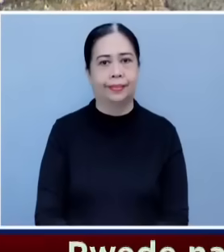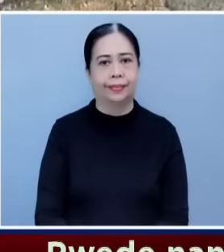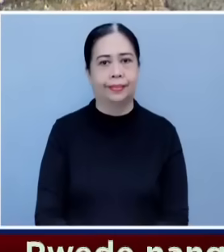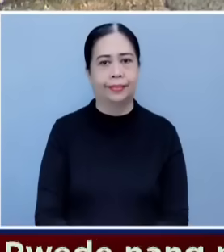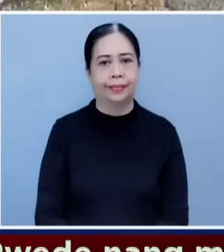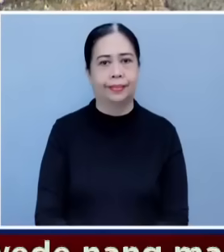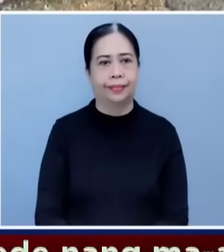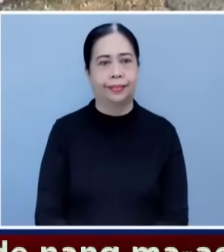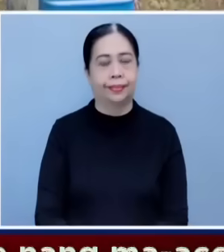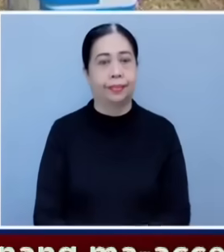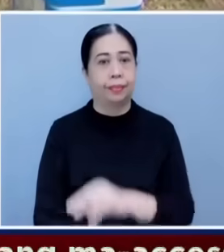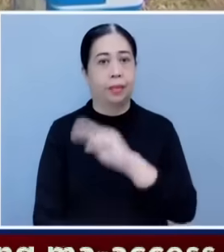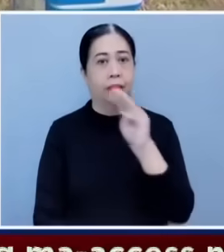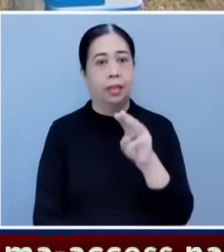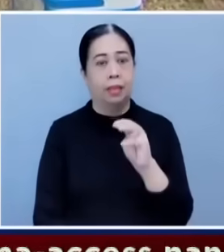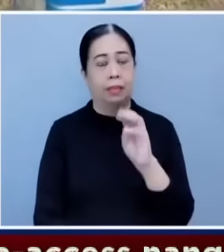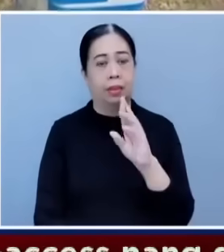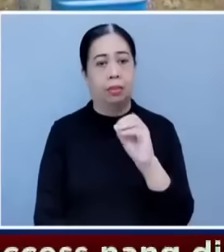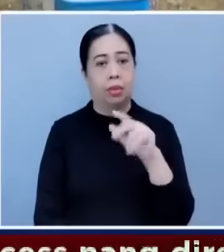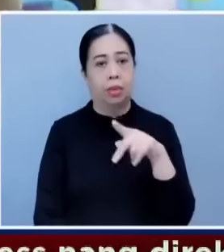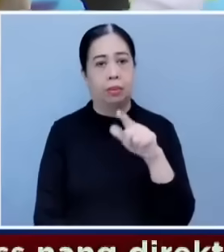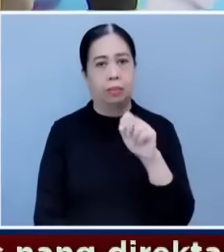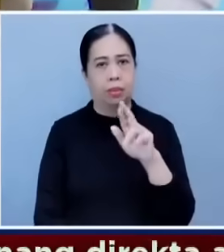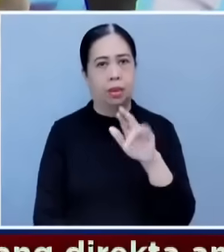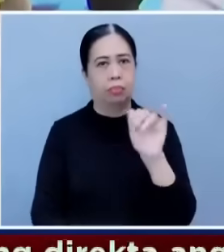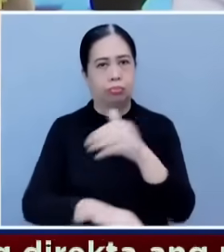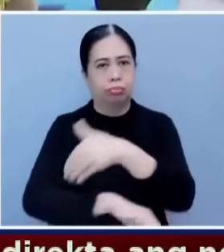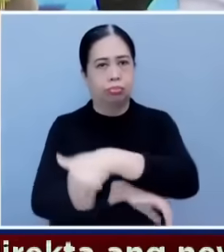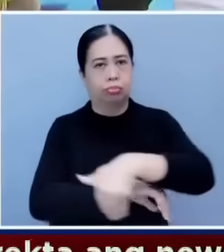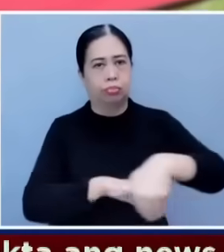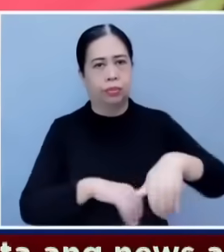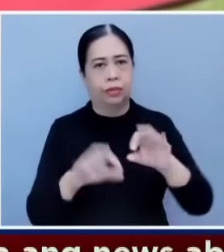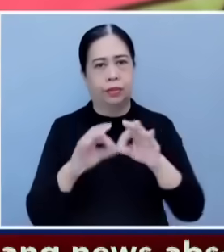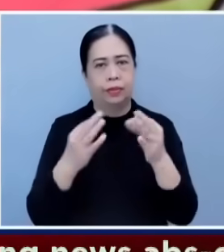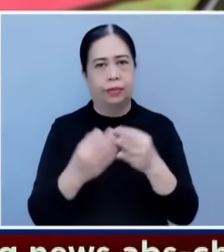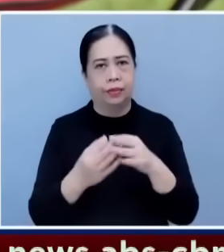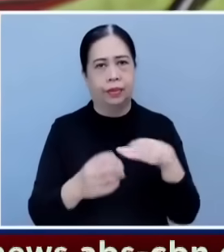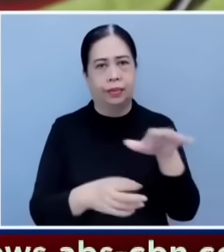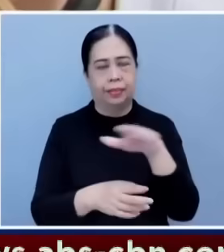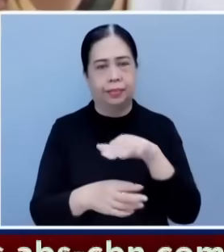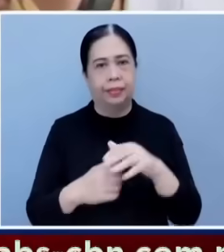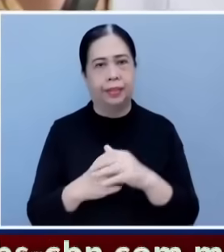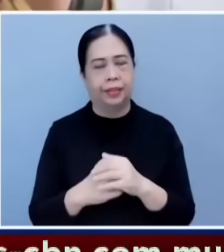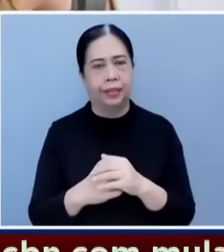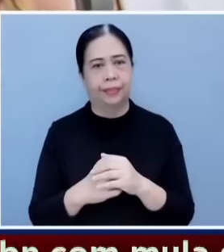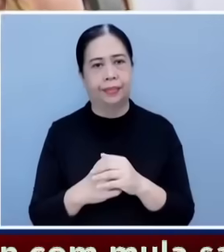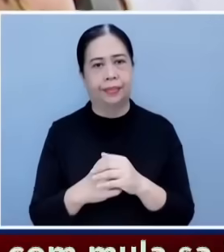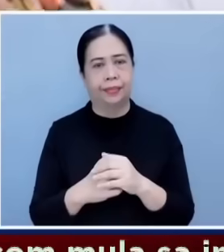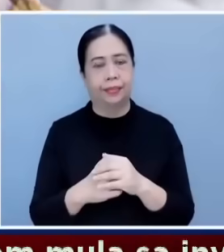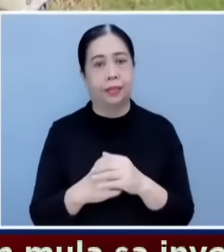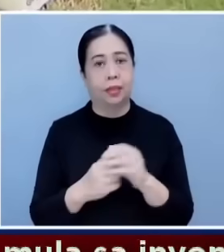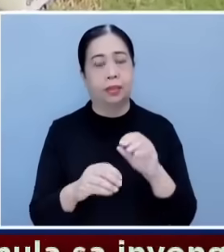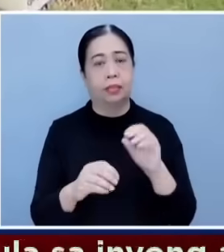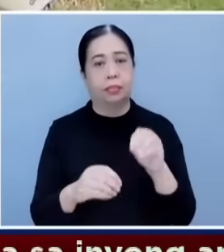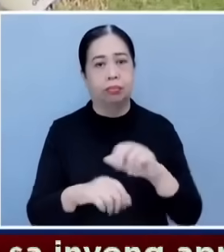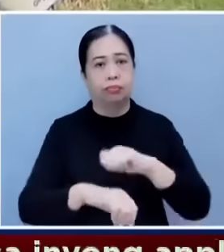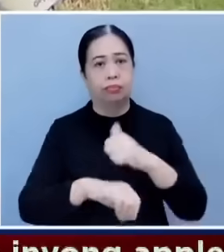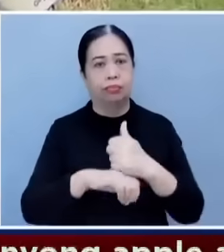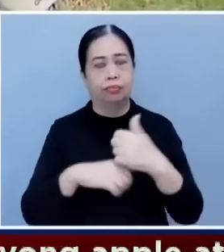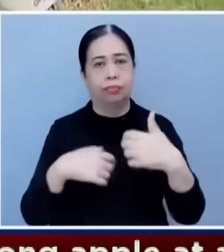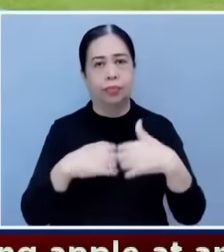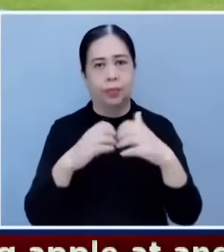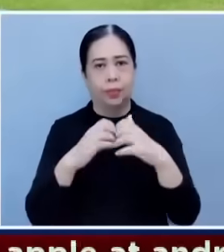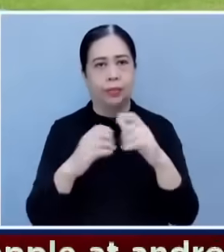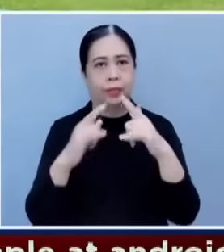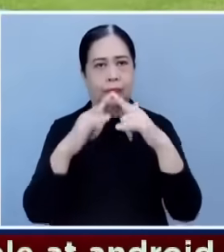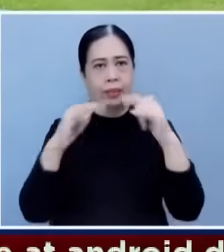Sa Manila Memorial Park na nagpalipas ng gabi ang pamilya ni na Charlzen at Diego. Nagtayo na sila ng sarili nilang